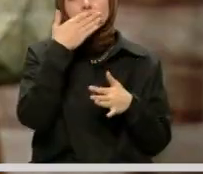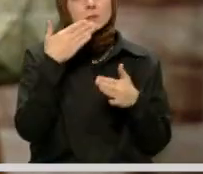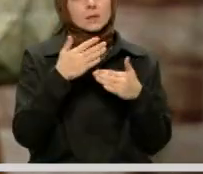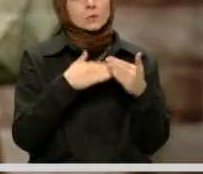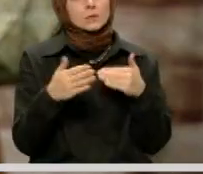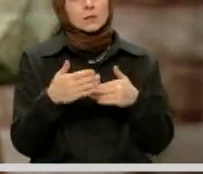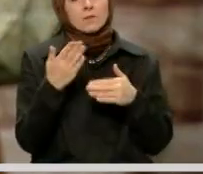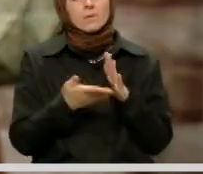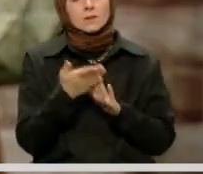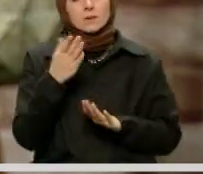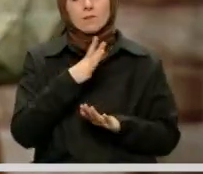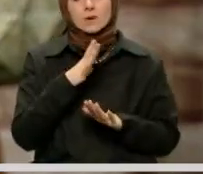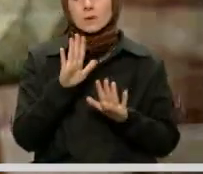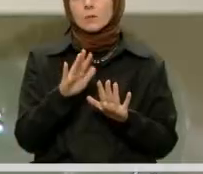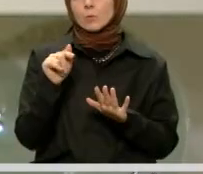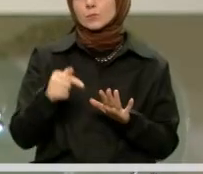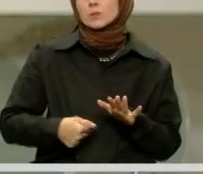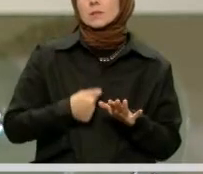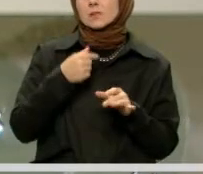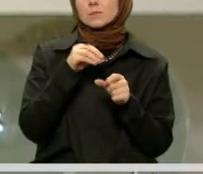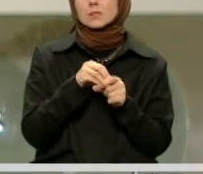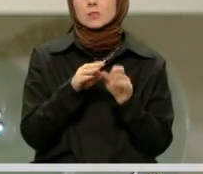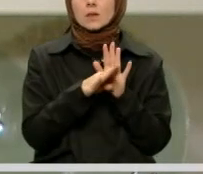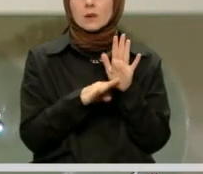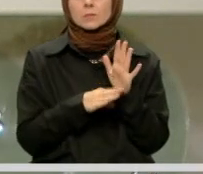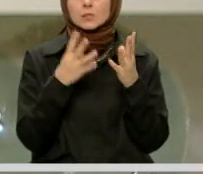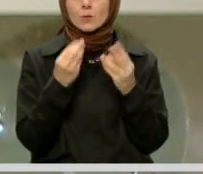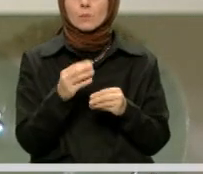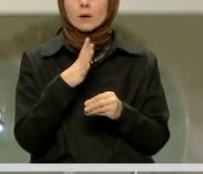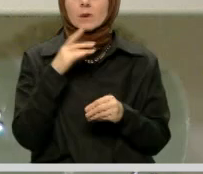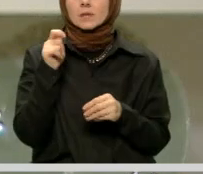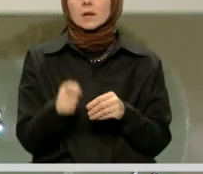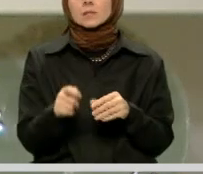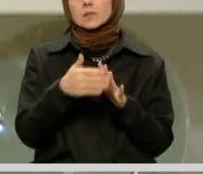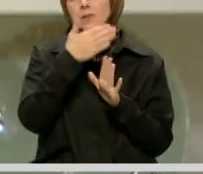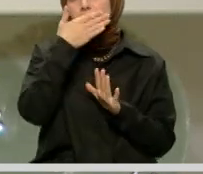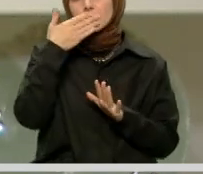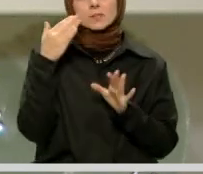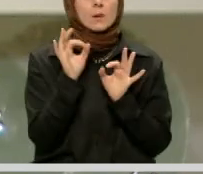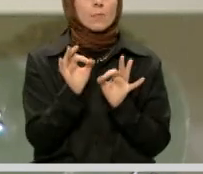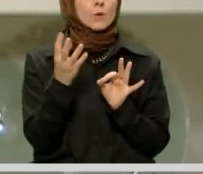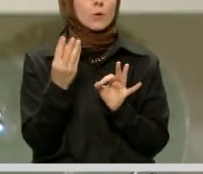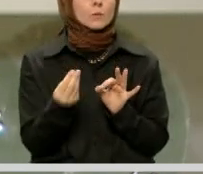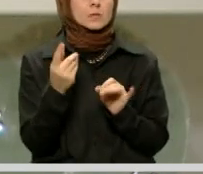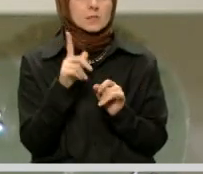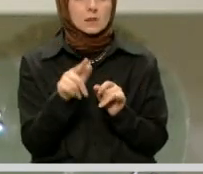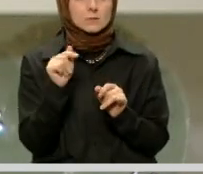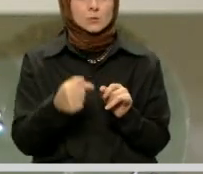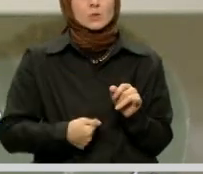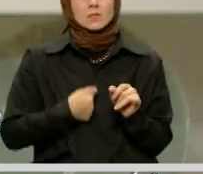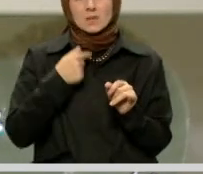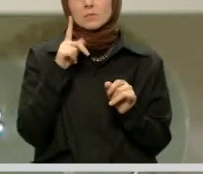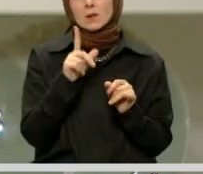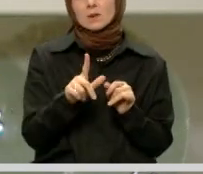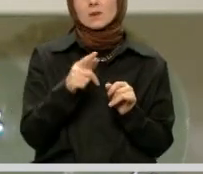artık. Hissettiğimiz için de hayatımıza yansıyor. Ve gerçek Ramazan zaten böyle olmalı. Böyle olmalı. Evet. Bunu hissedebilmeliyiz yani. Biz özel